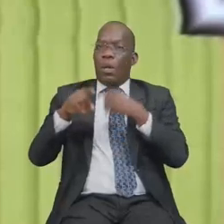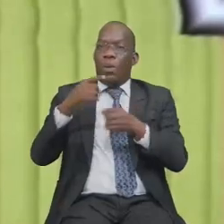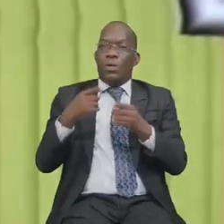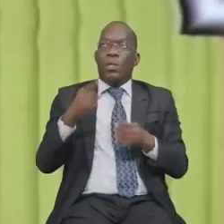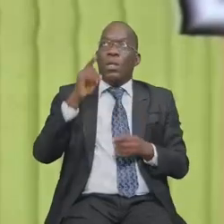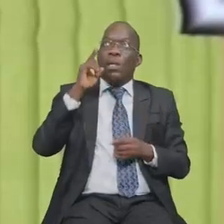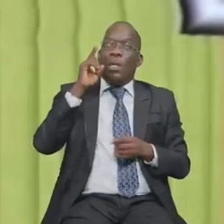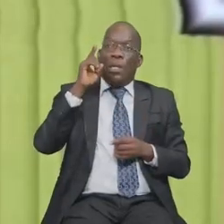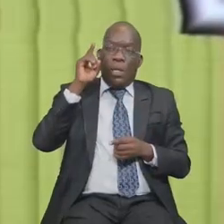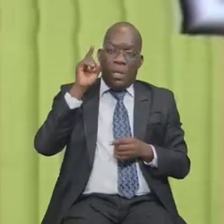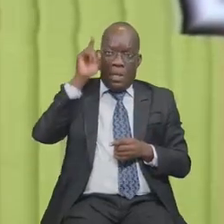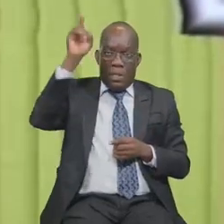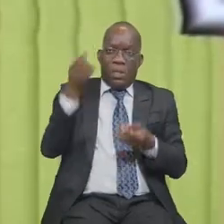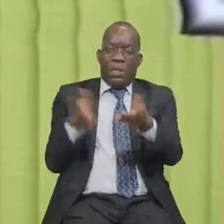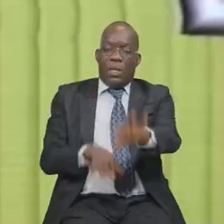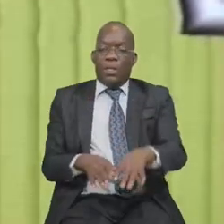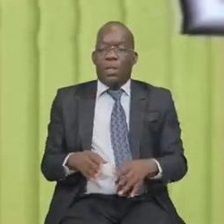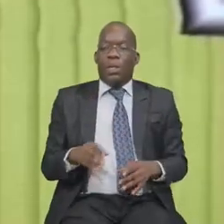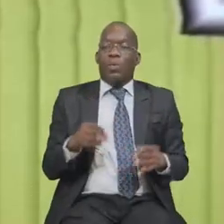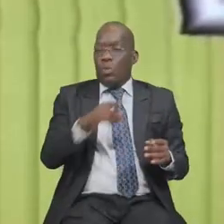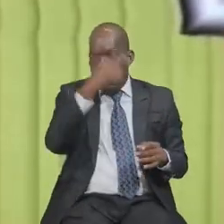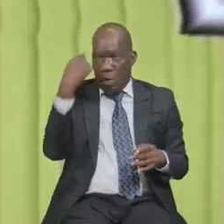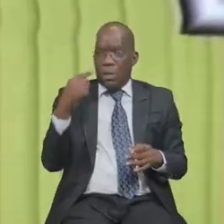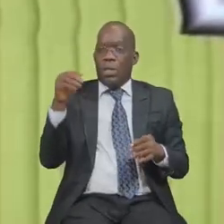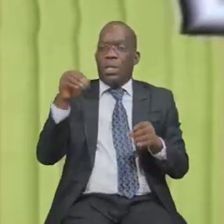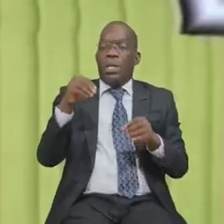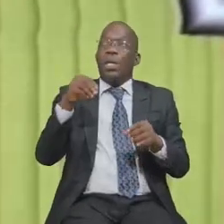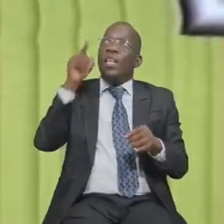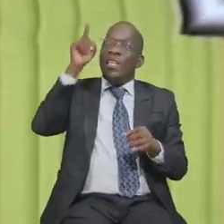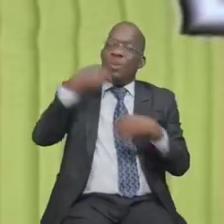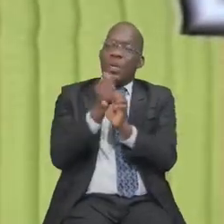Parce qu'il a mis son sépulcre parmi les méchants,